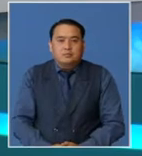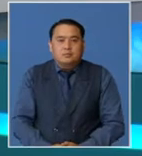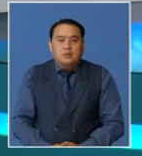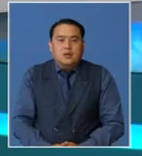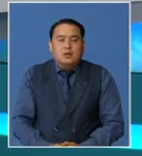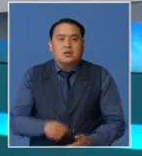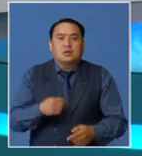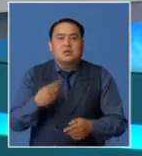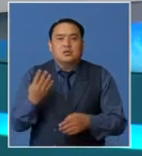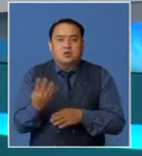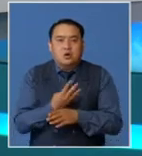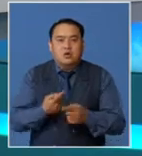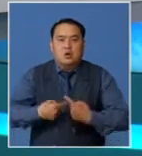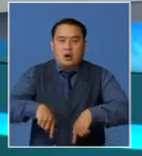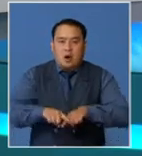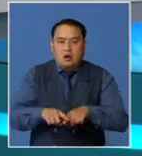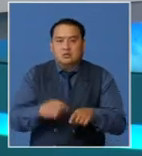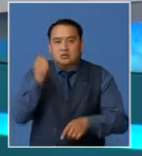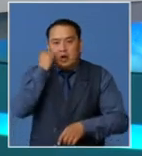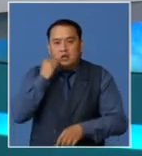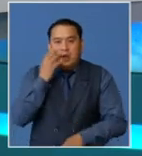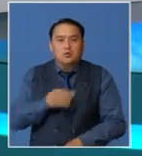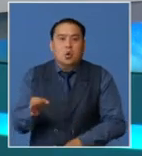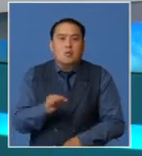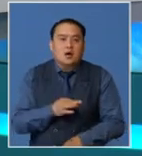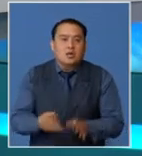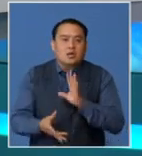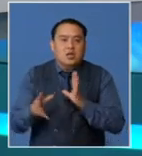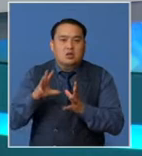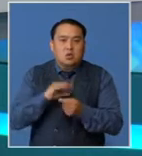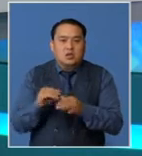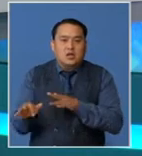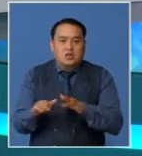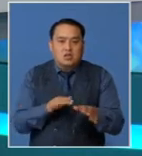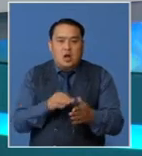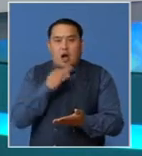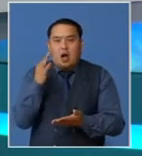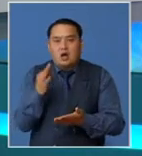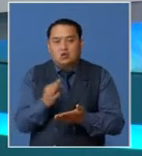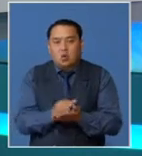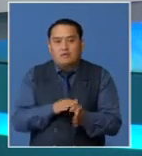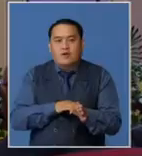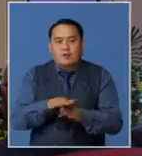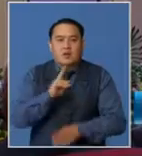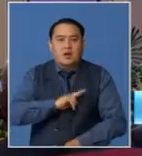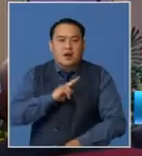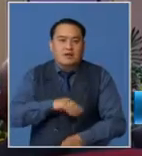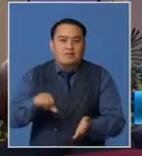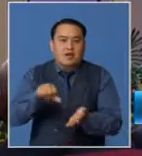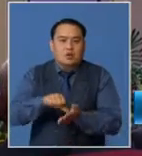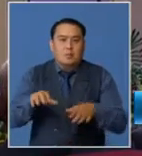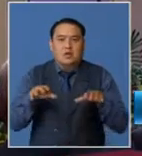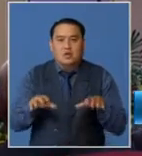Очередной 4-й пленум организации старейшин Алматинской области подвел итоги деятельности. С отчетом о проделанной работе